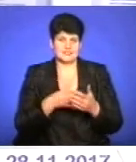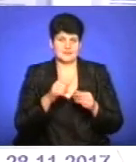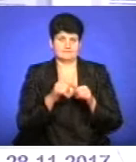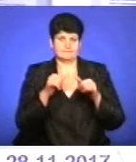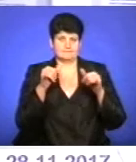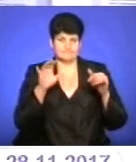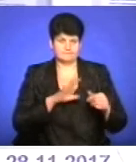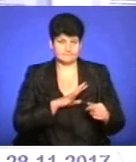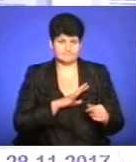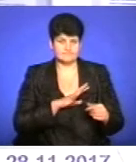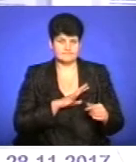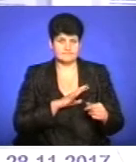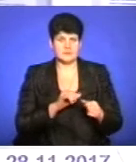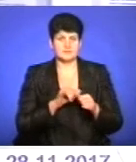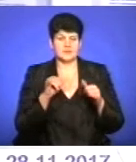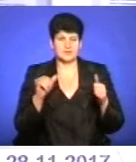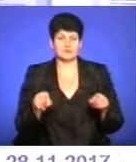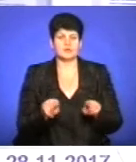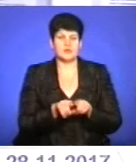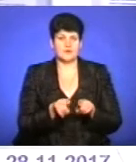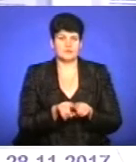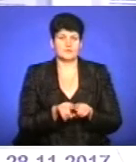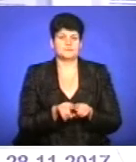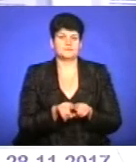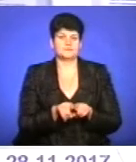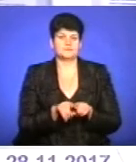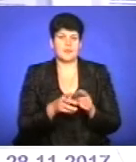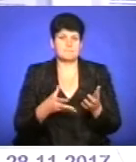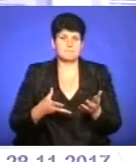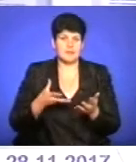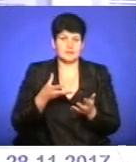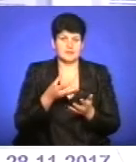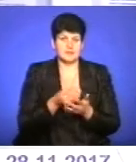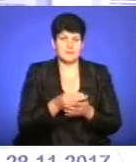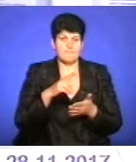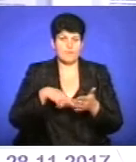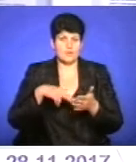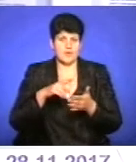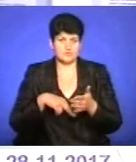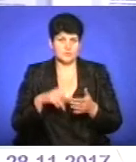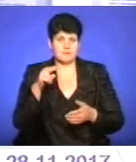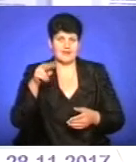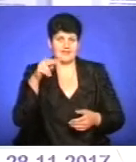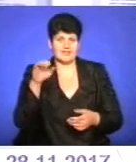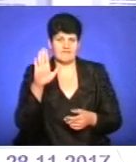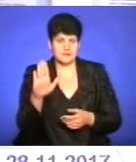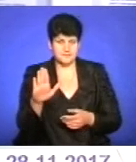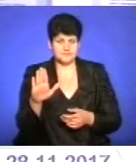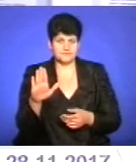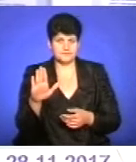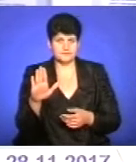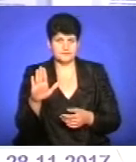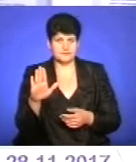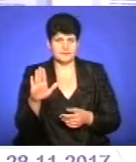адже зростають відтак платежі з податку на додану вартість і платежі